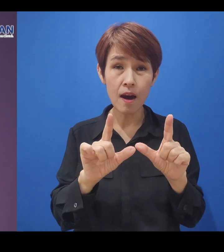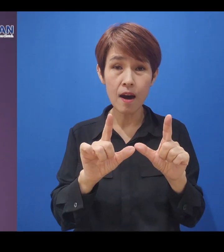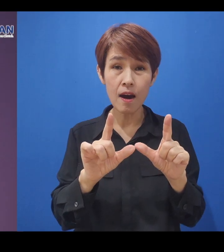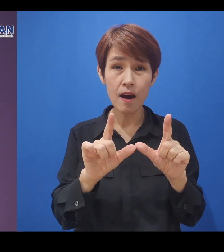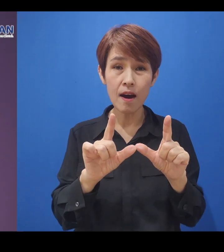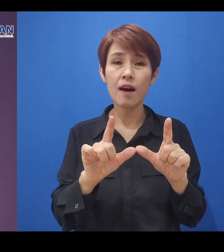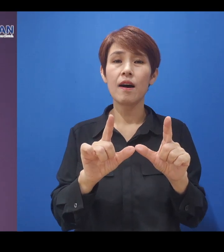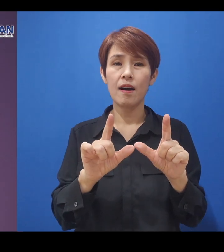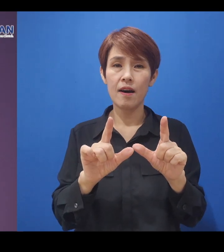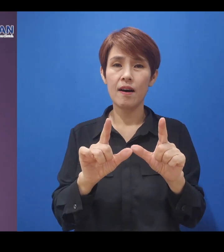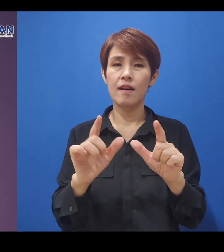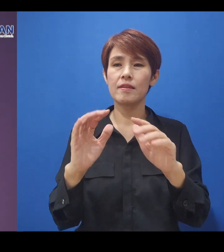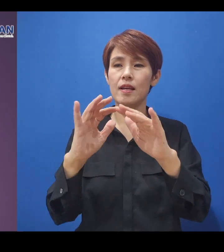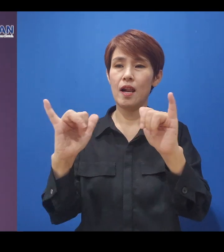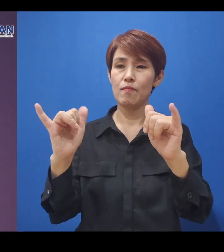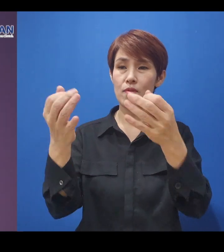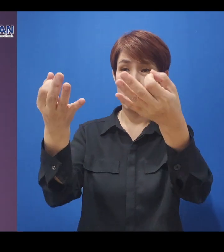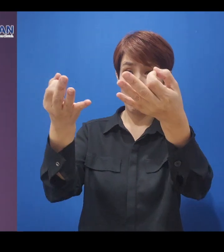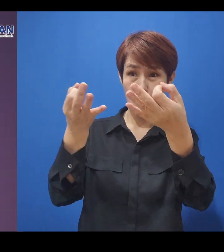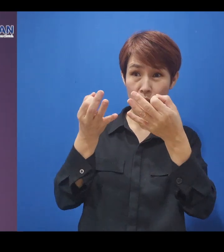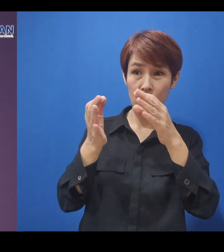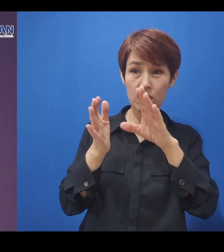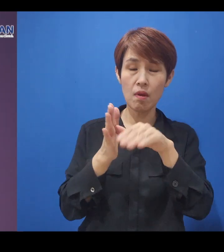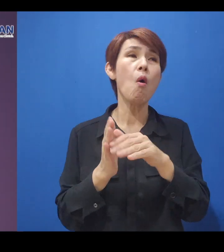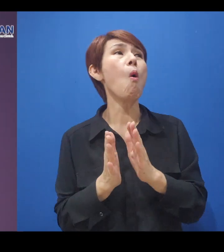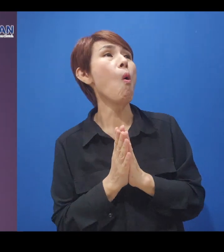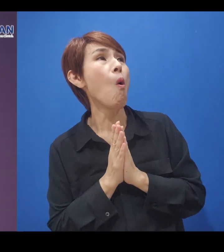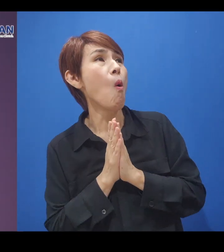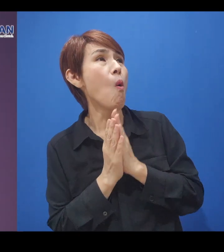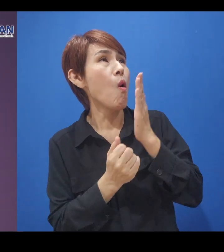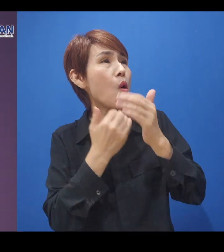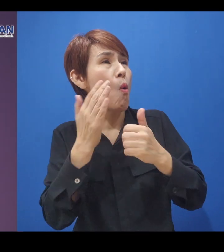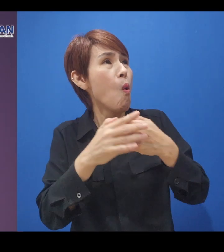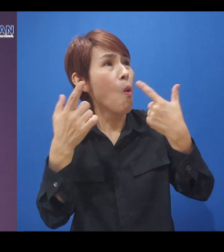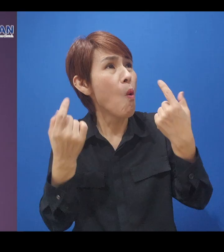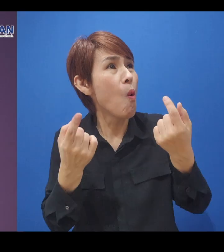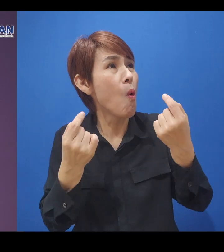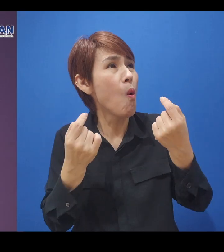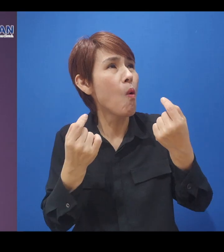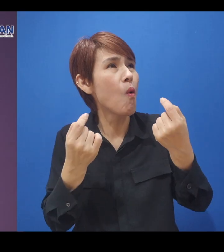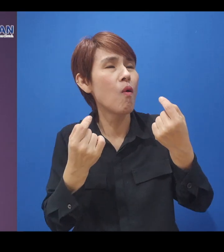보세요, 사람들 눈에 우리는 하나님처럼 보일 거예요.